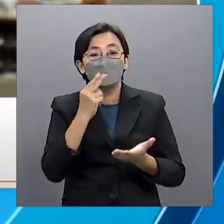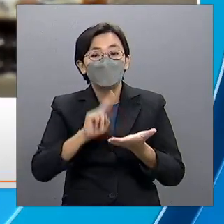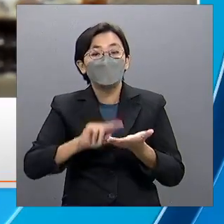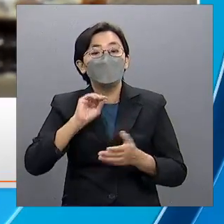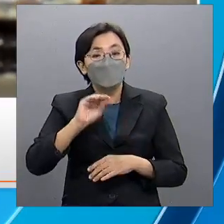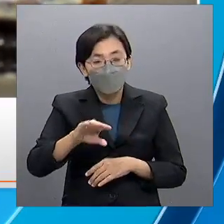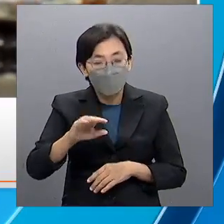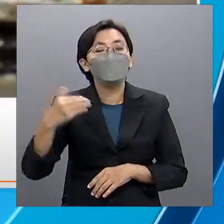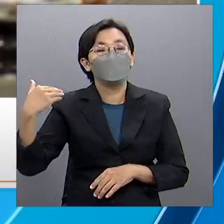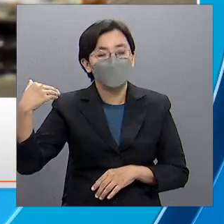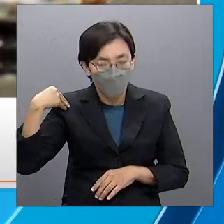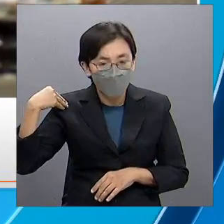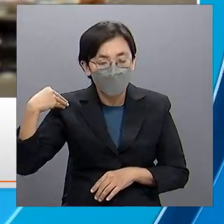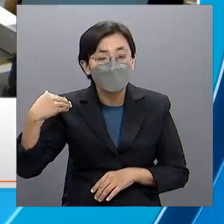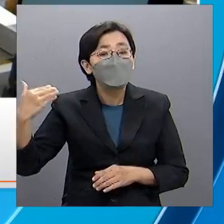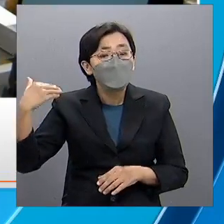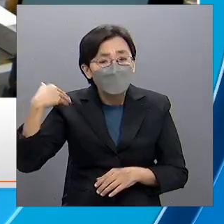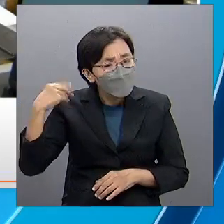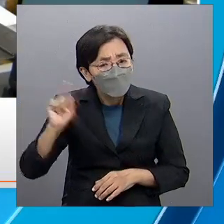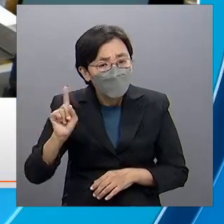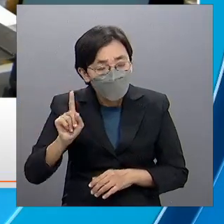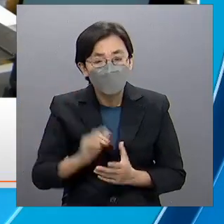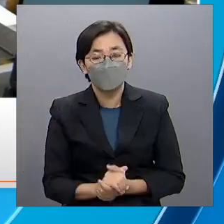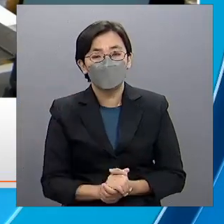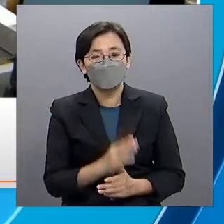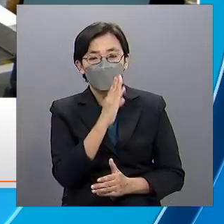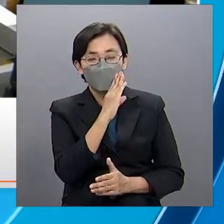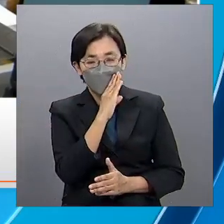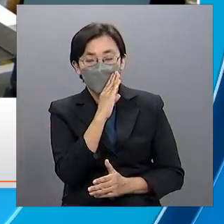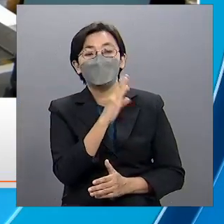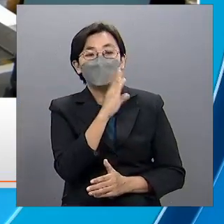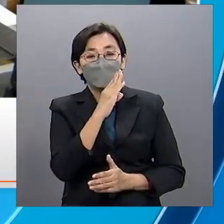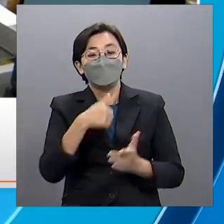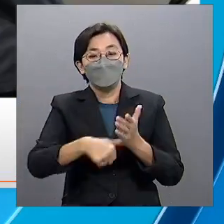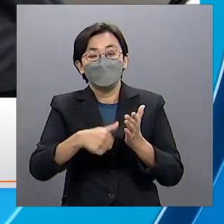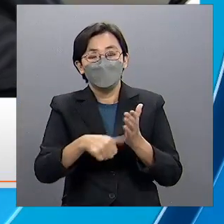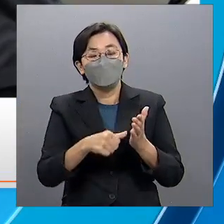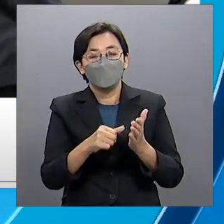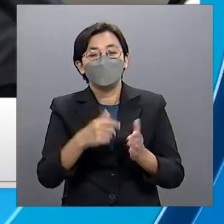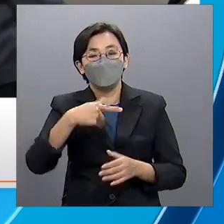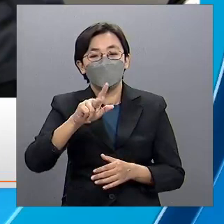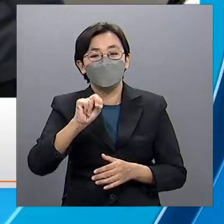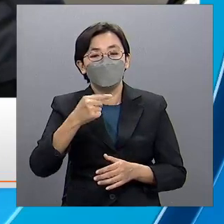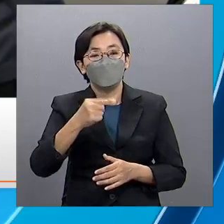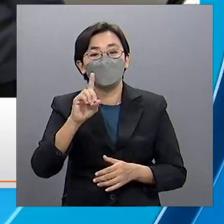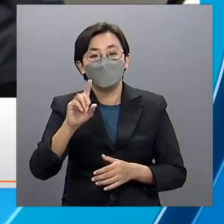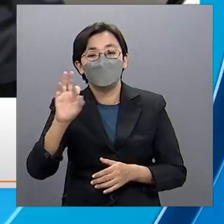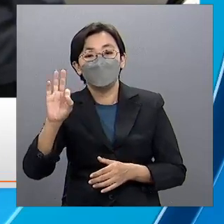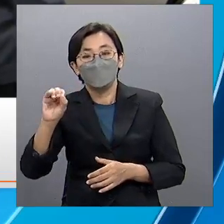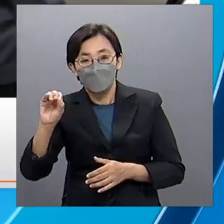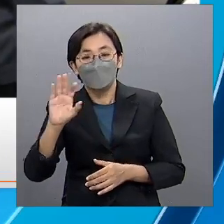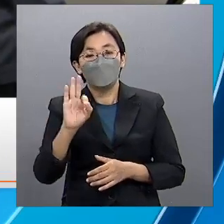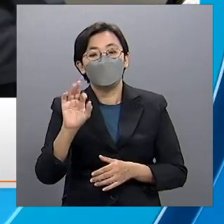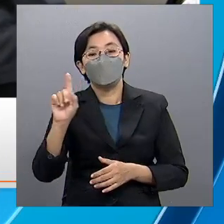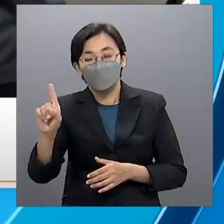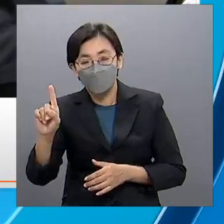ณีที่ได้ครบกำหนดการยื่นแบบอย่างเช่นแบบพงด9091ที่เราจะต้องยื่นประจำปี